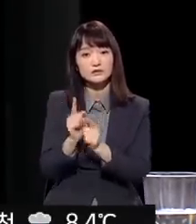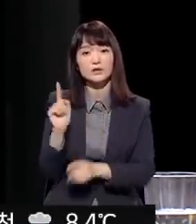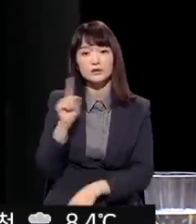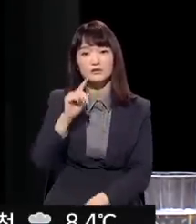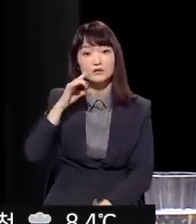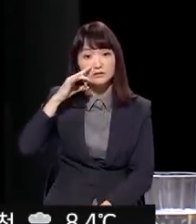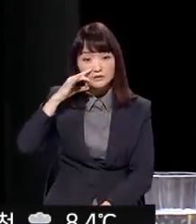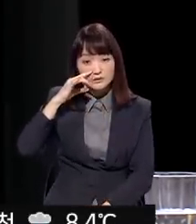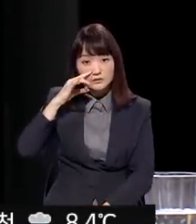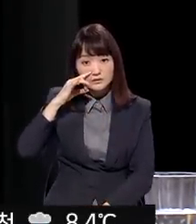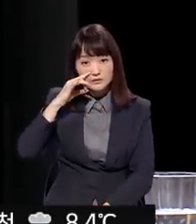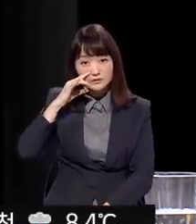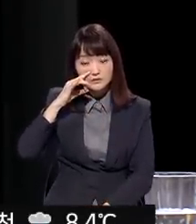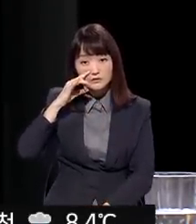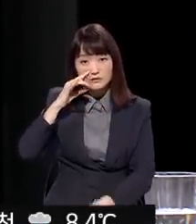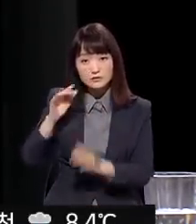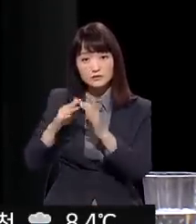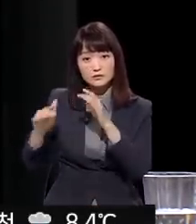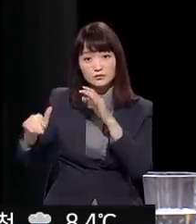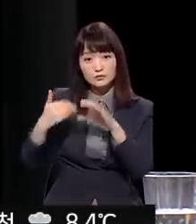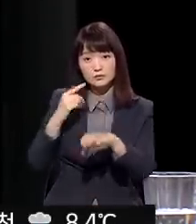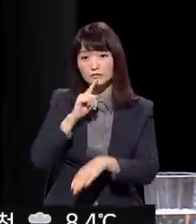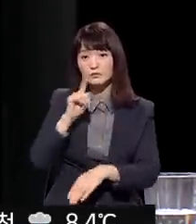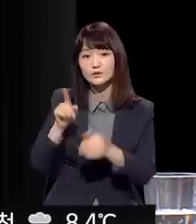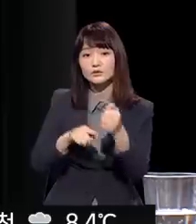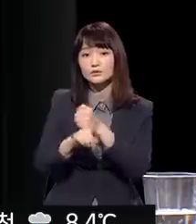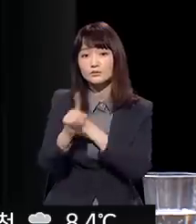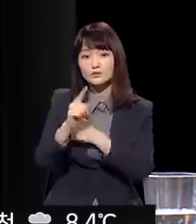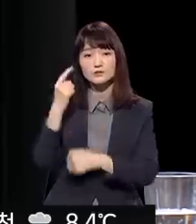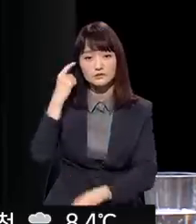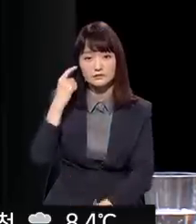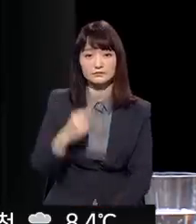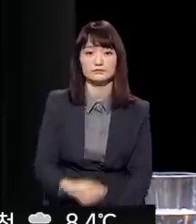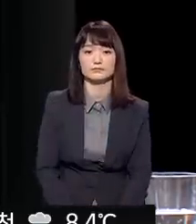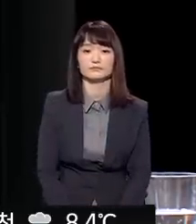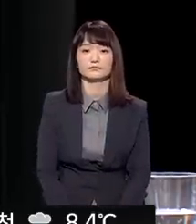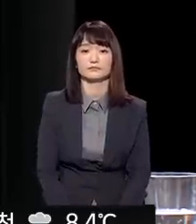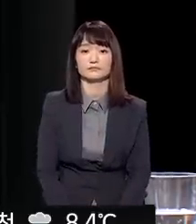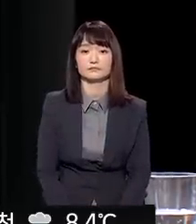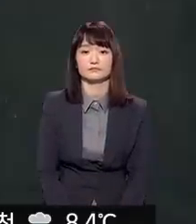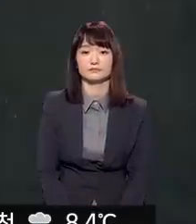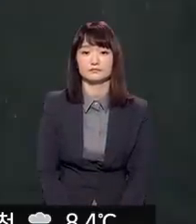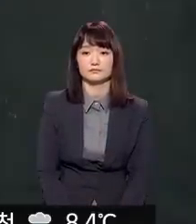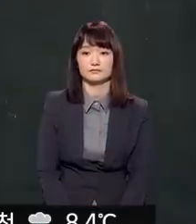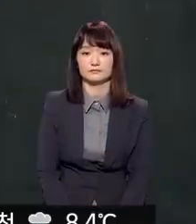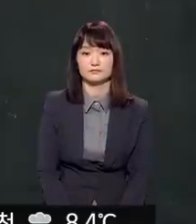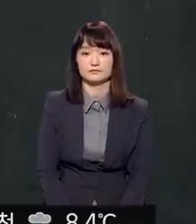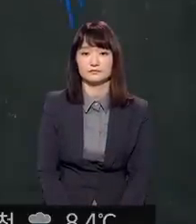부분이 궁금하셔서 이렇게 직접 제보를 해주셨는지 들어보시죠.